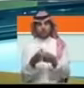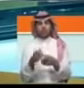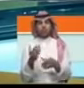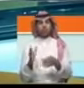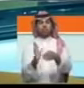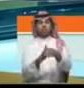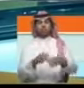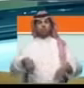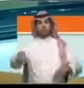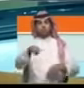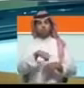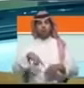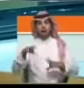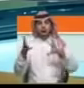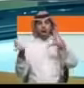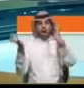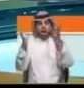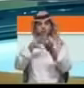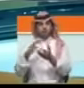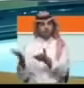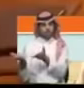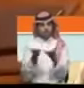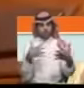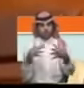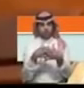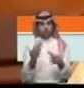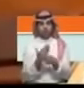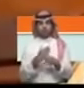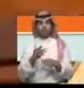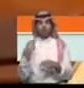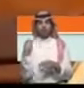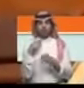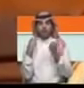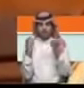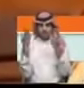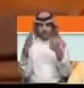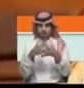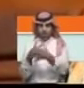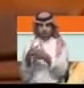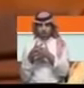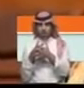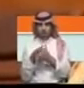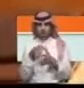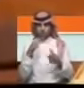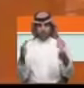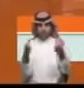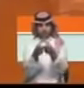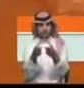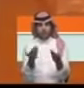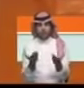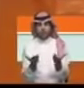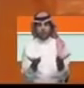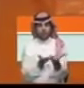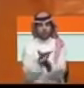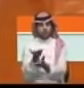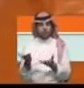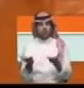ودعت مختلف دول العالم للمشاركة. وقالت الخارجية الأمريكية أن هذه القمة التي أعلن عنها وزير الخارجية مايك